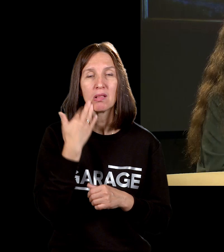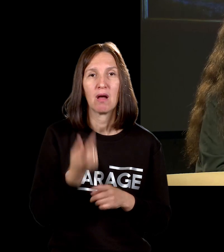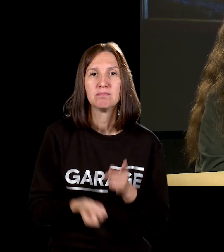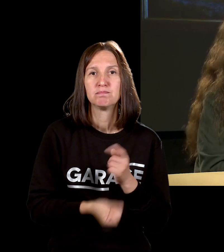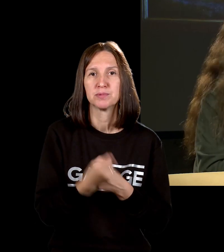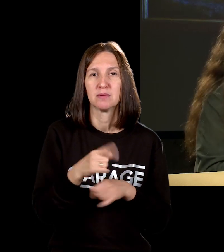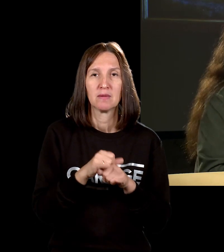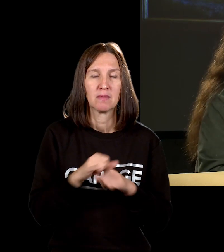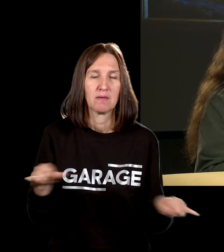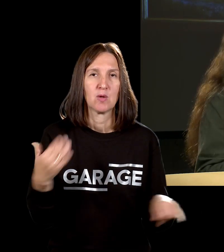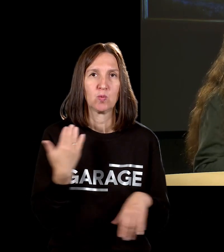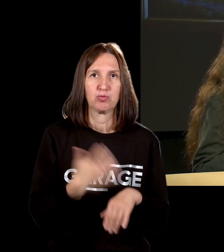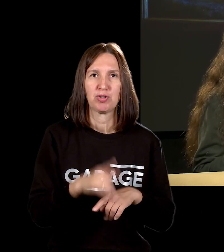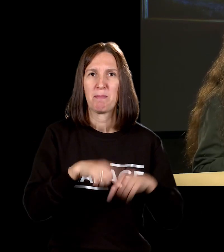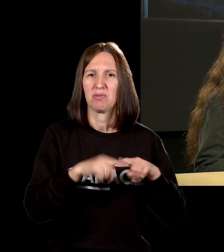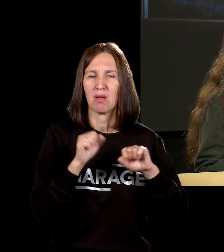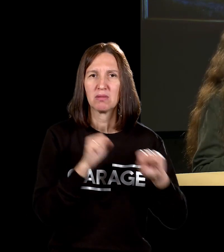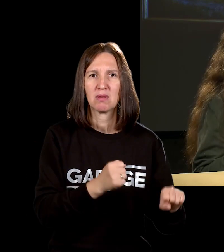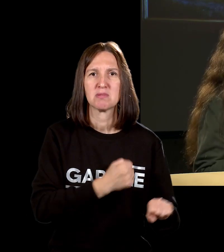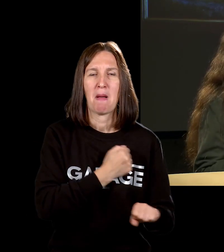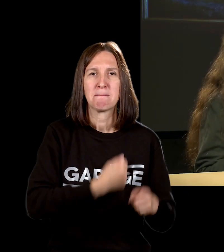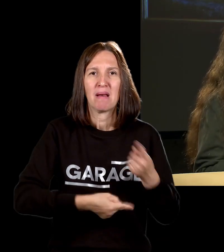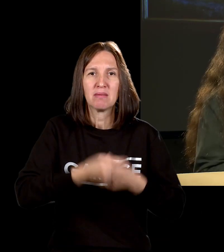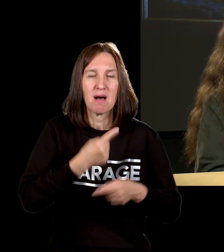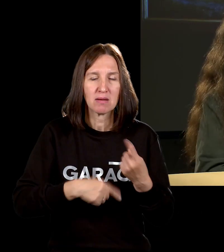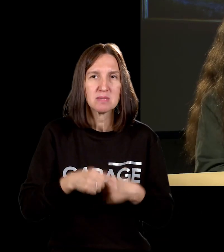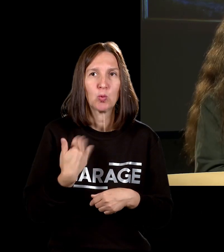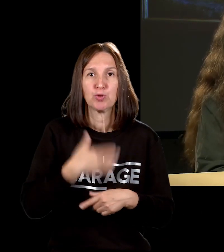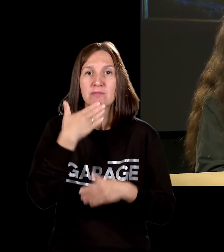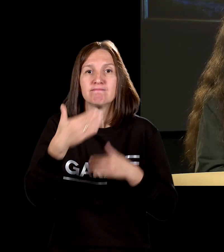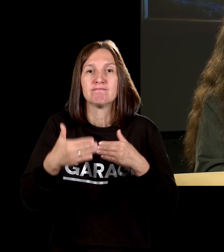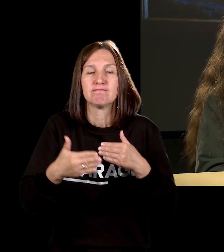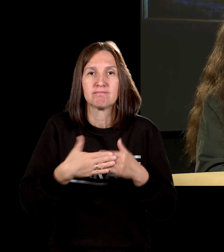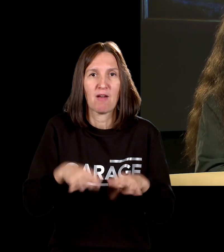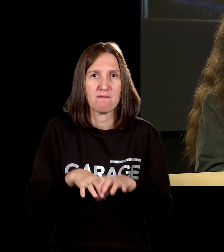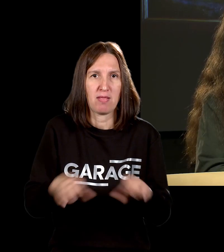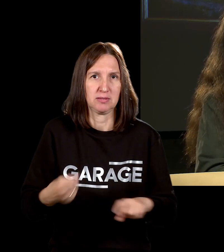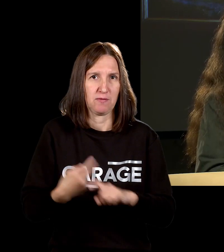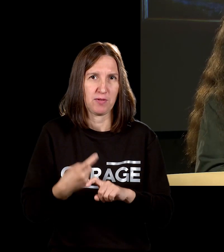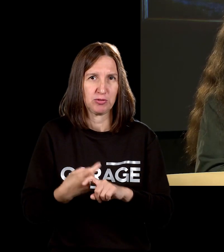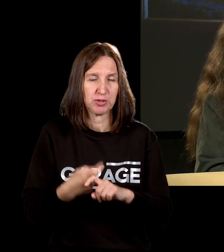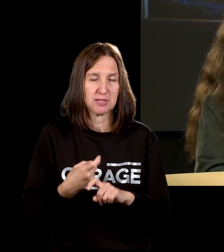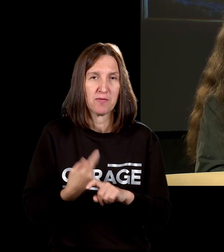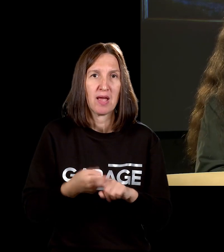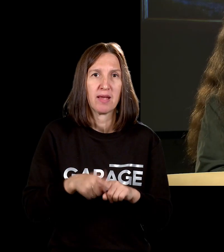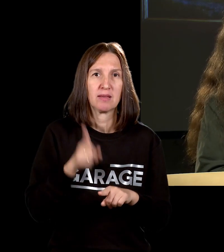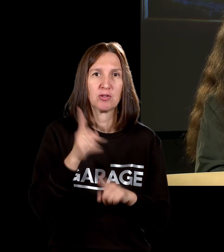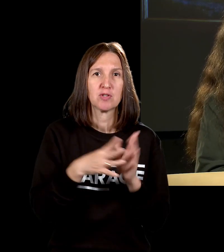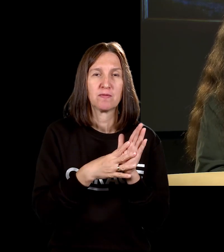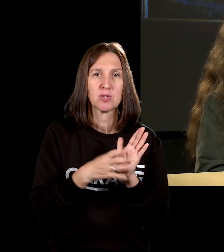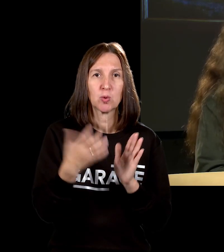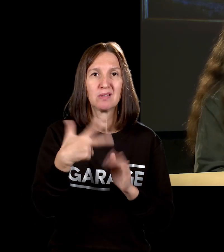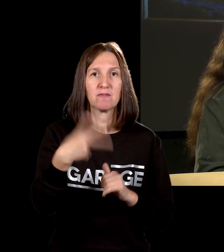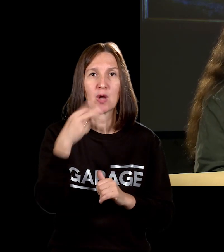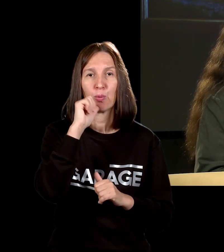когда, в общем, не за горами был приход фашистов к власти. Это делает 1932 год накануне прихода